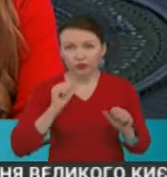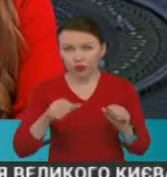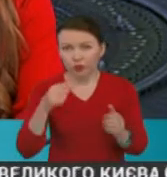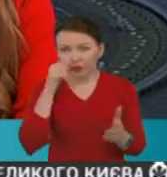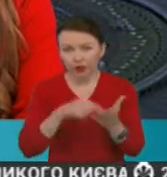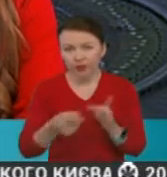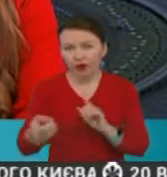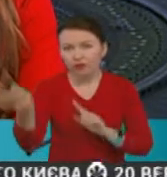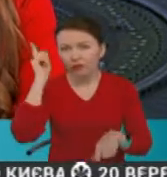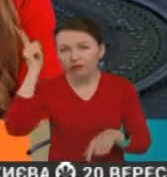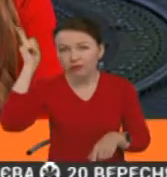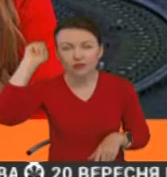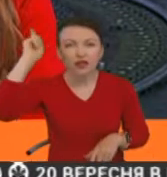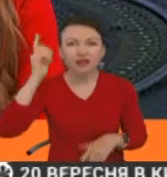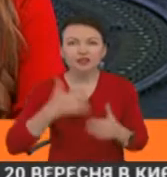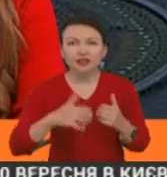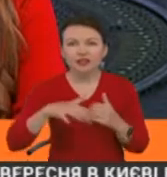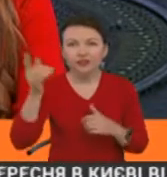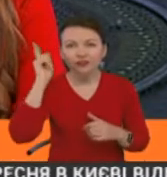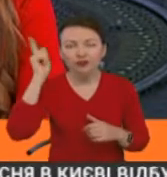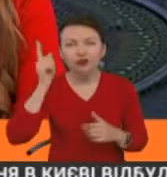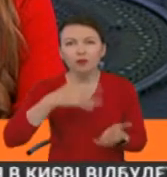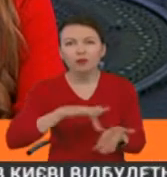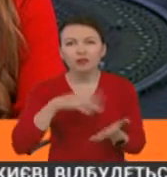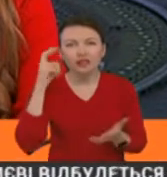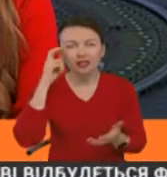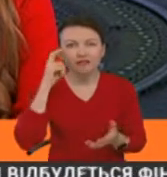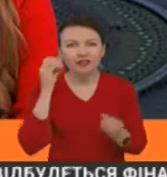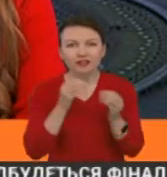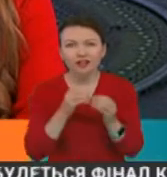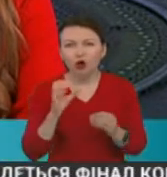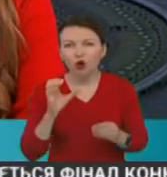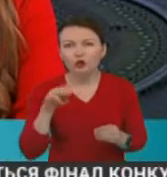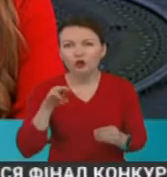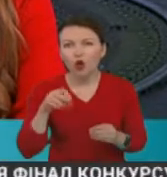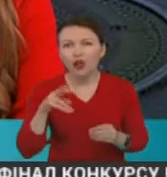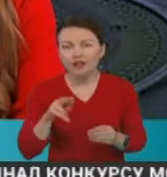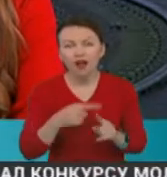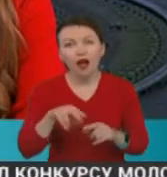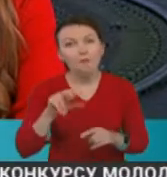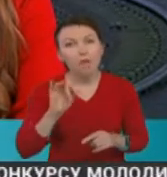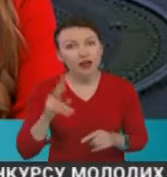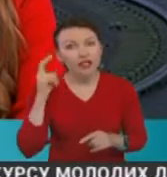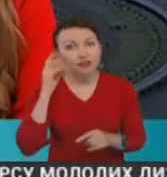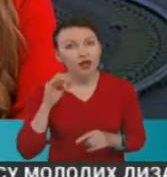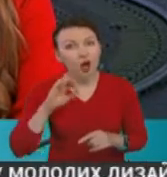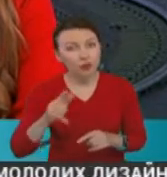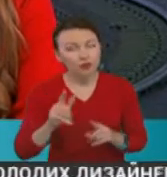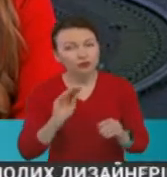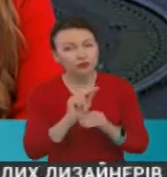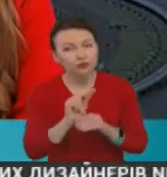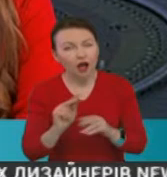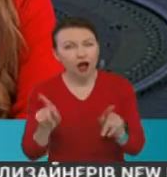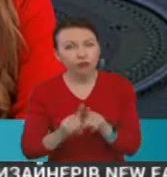минуле, ще й в антуражі середньовічного міста Києва 10 століття, адже у парку «Київська Русь» реконструюється Київ 10